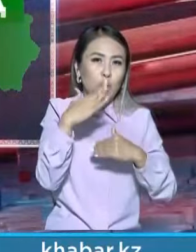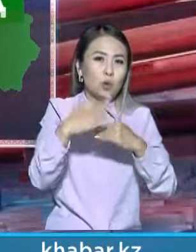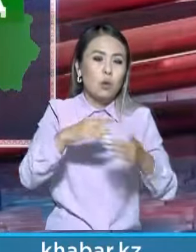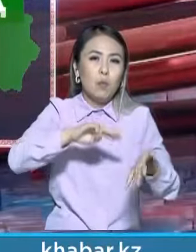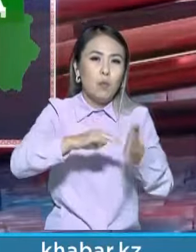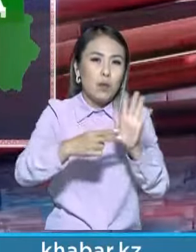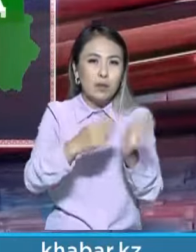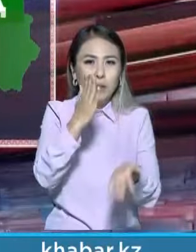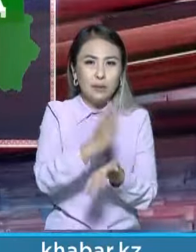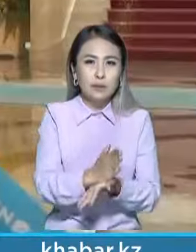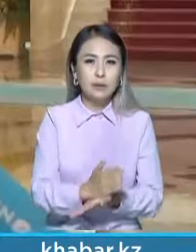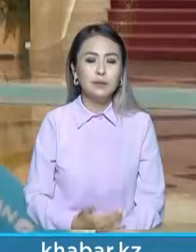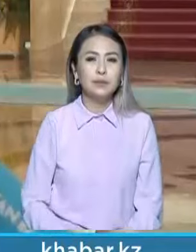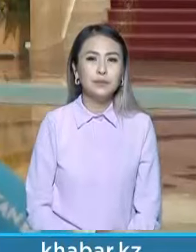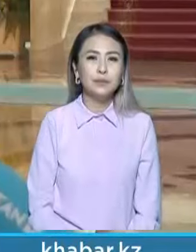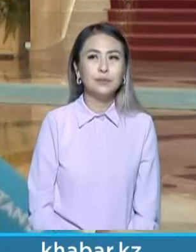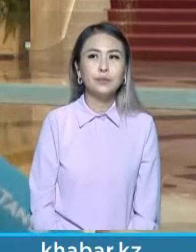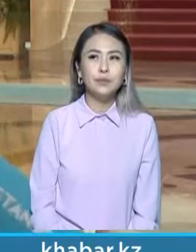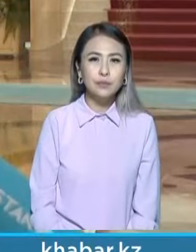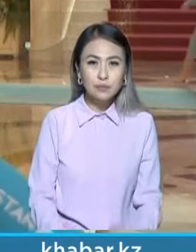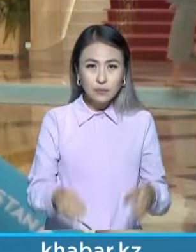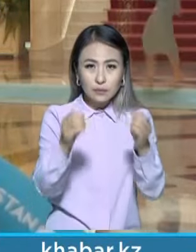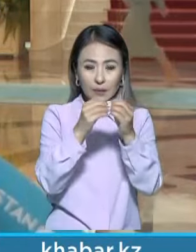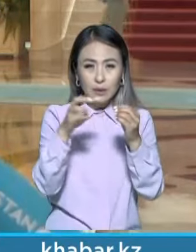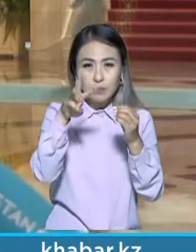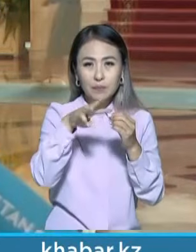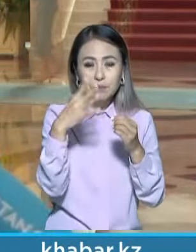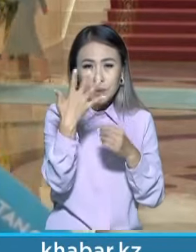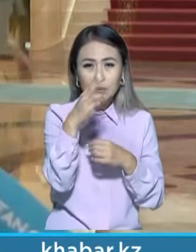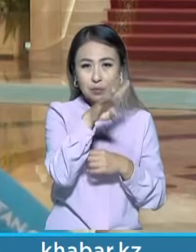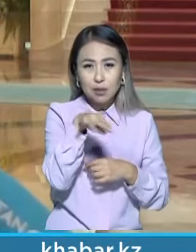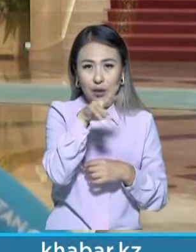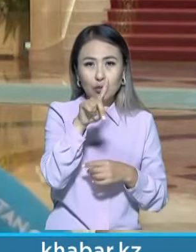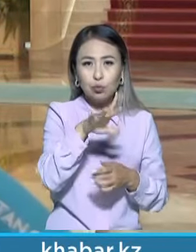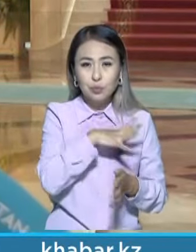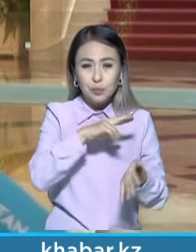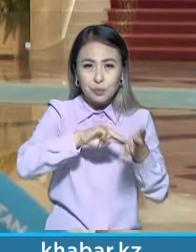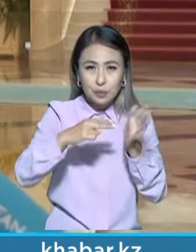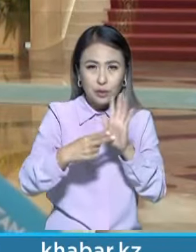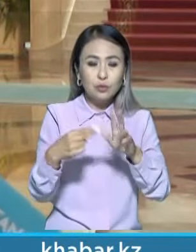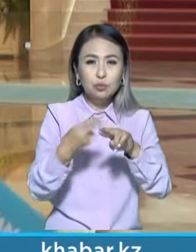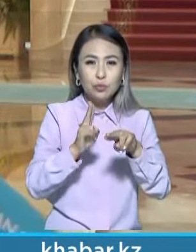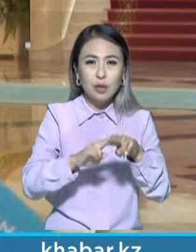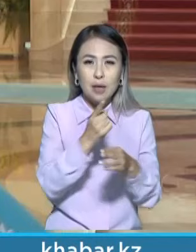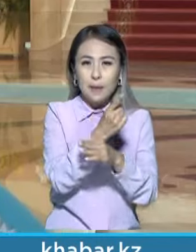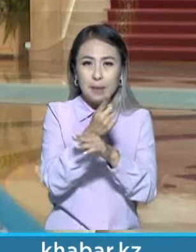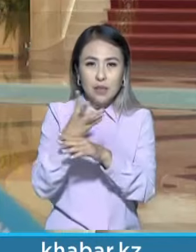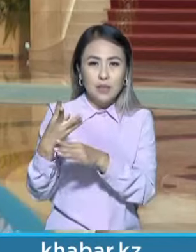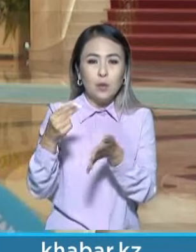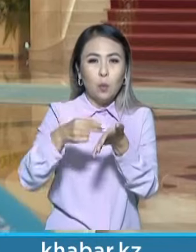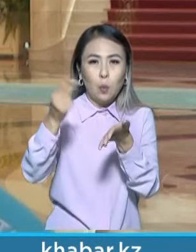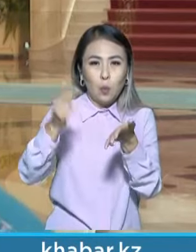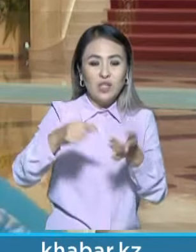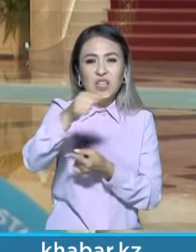қойылғанын айта кету керек. 5 миллиардға жеткізу үшін соған қол қойдық. Бірнеше үлкен